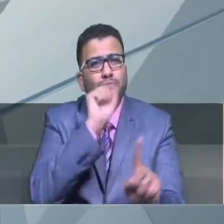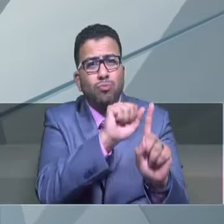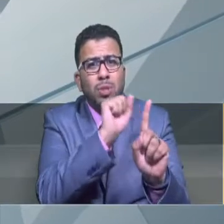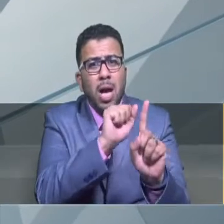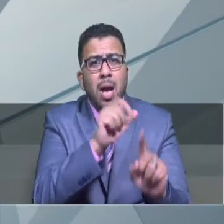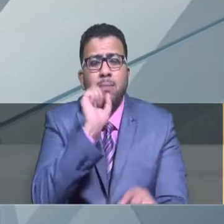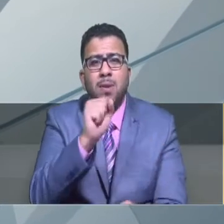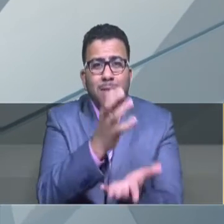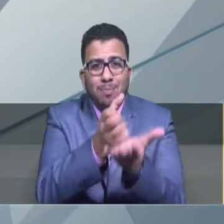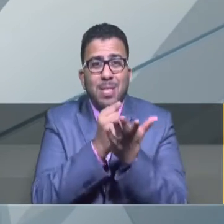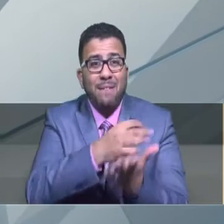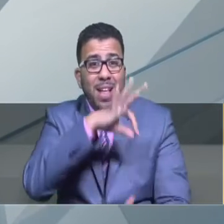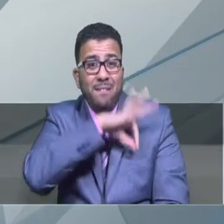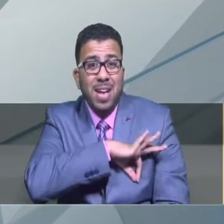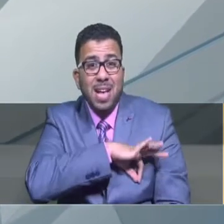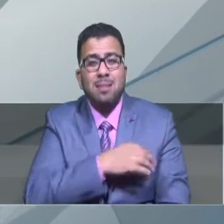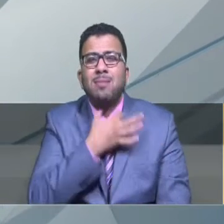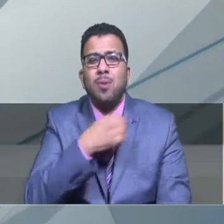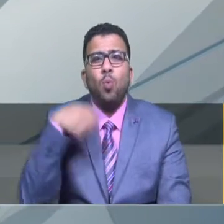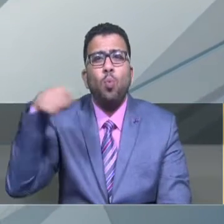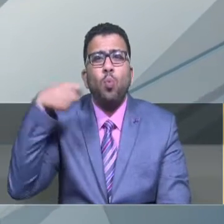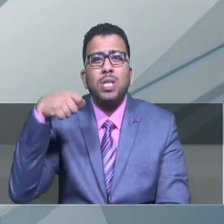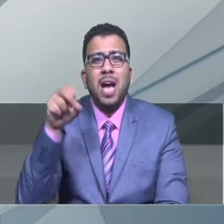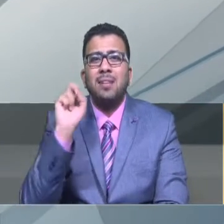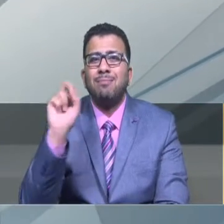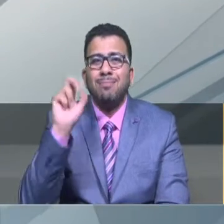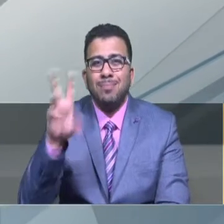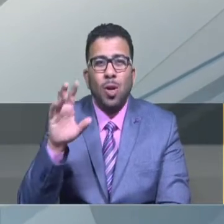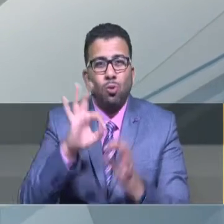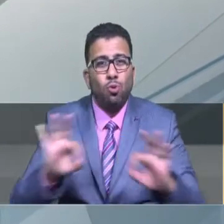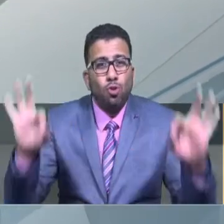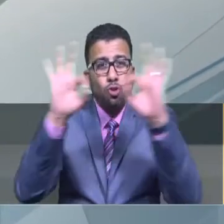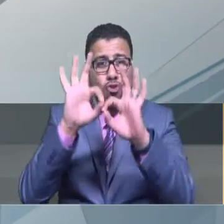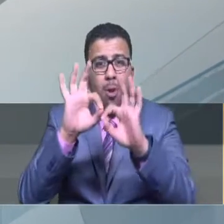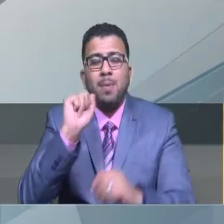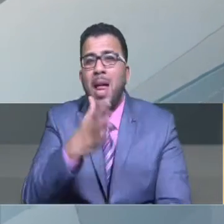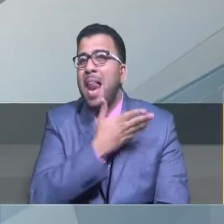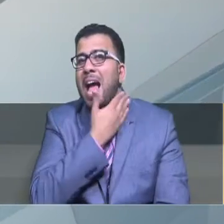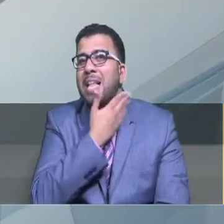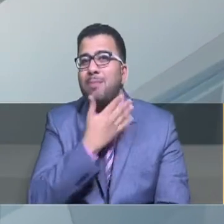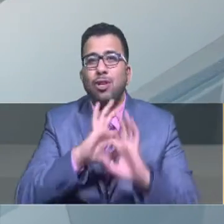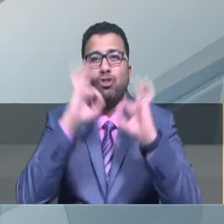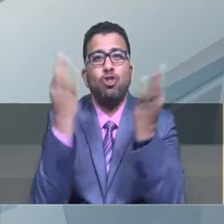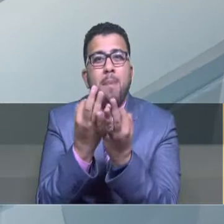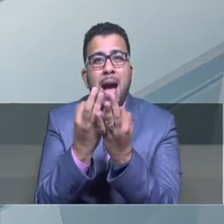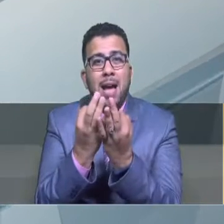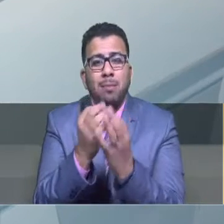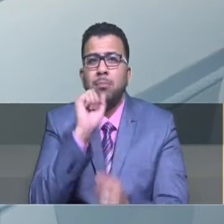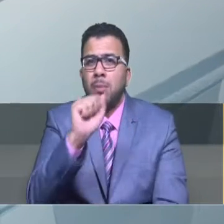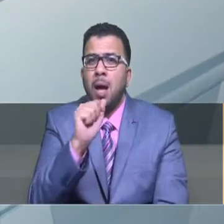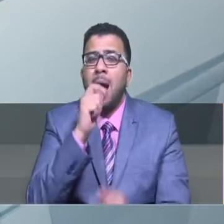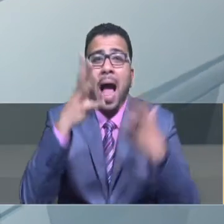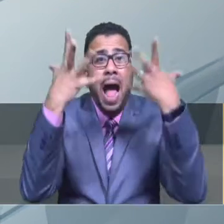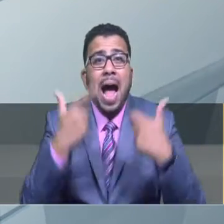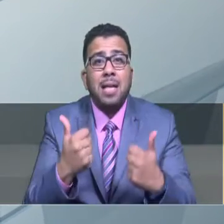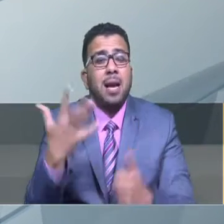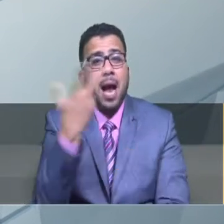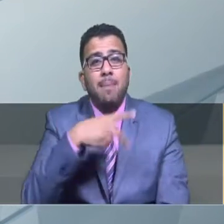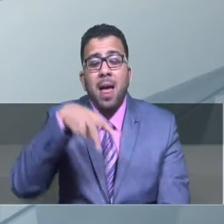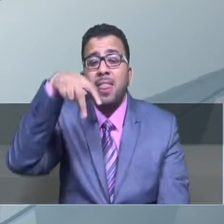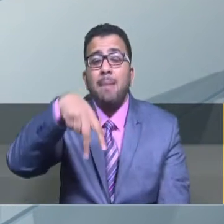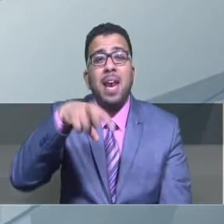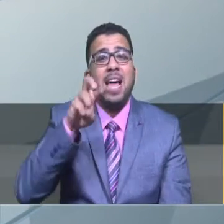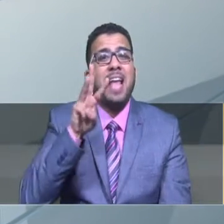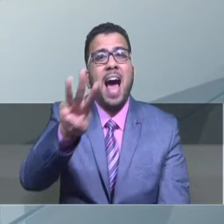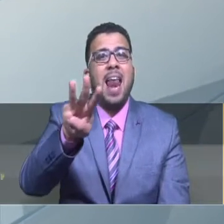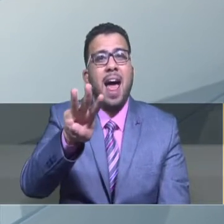فئة المستفيدين من إعانة وزارة تنمية المجتمع ودائرة الخدمات الاجتماعية والبالغ عددهم